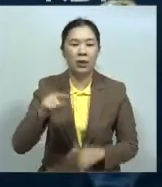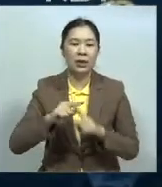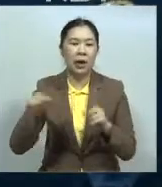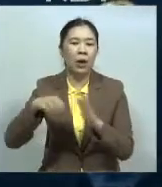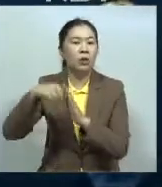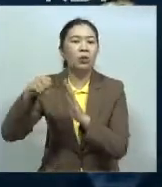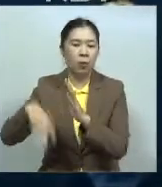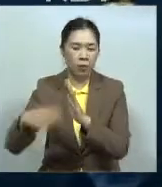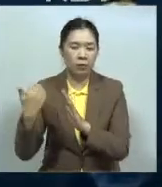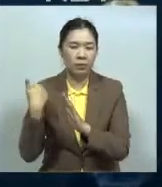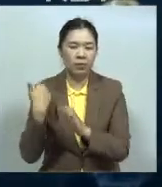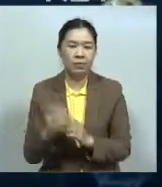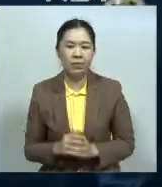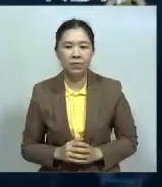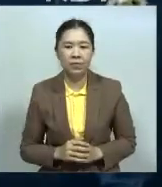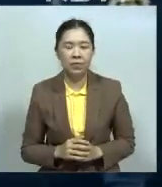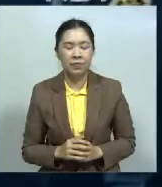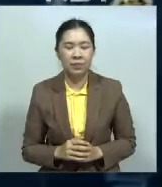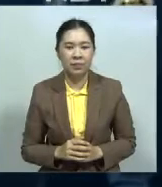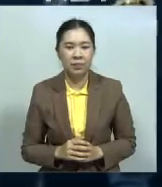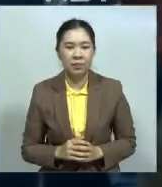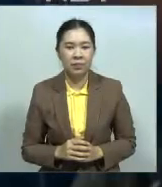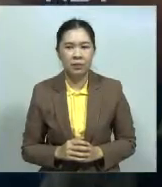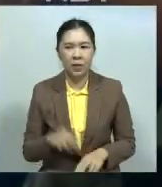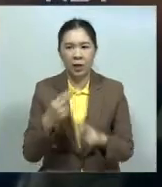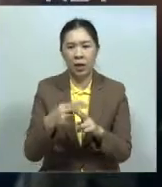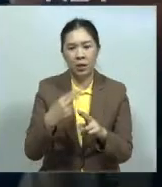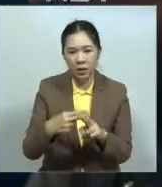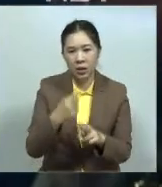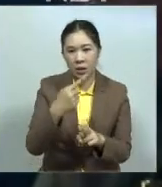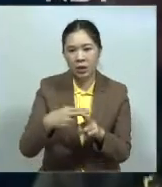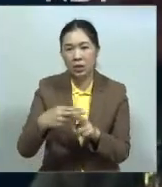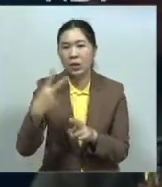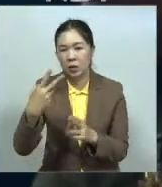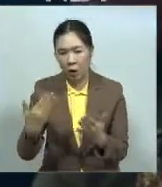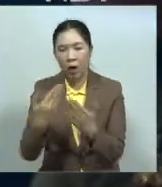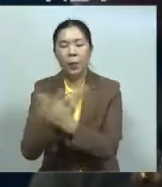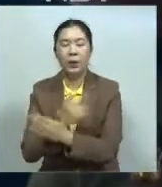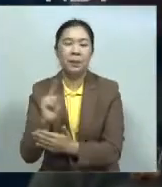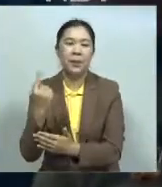เขาเปลี่ยนชื่อเสียนามสกุลเลยตอนมาสอบ